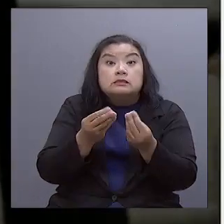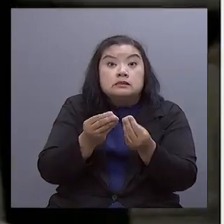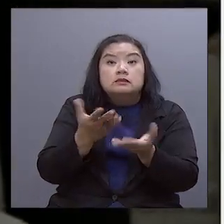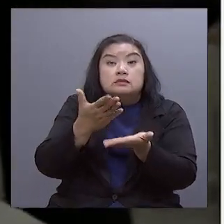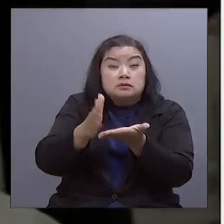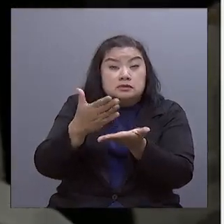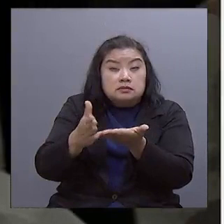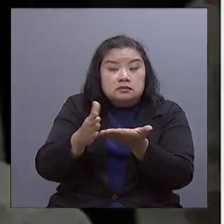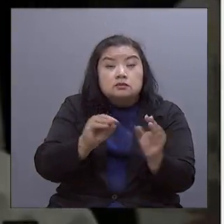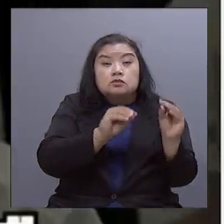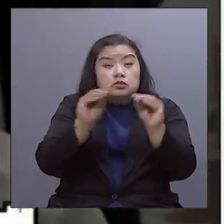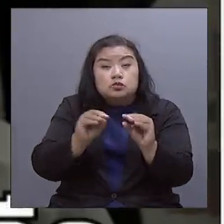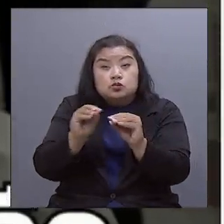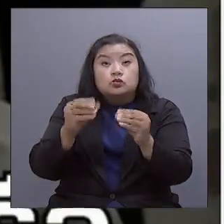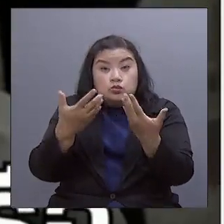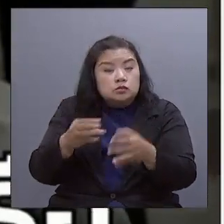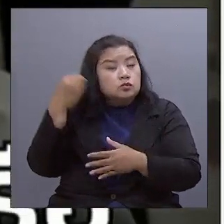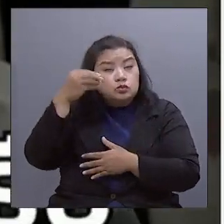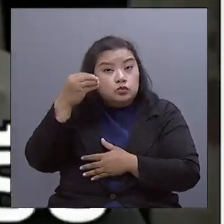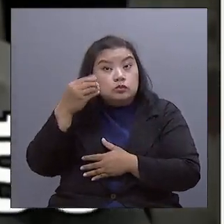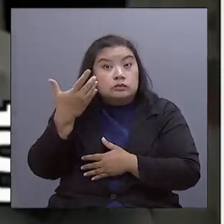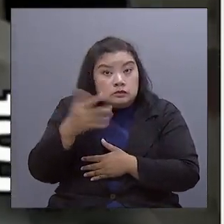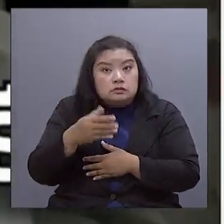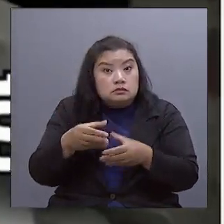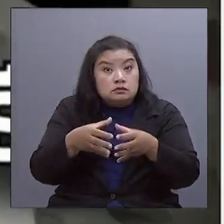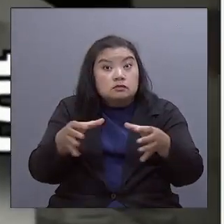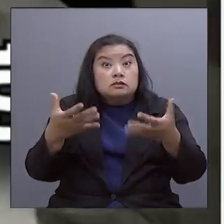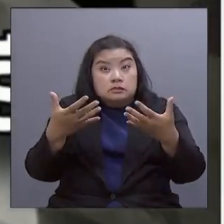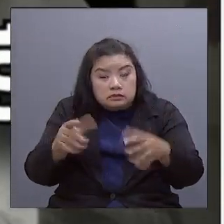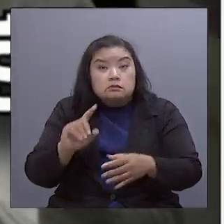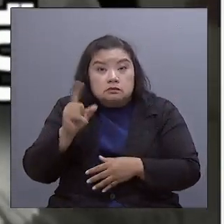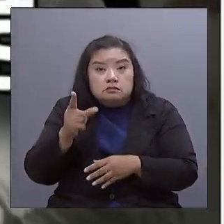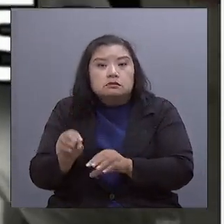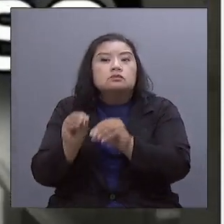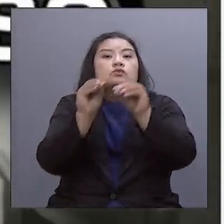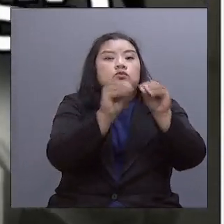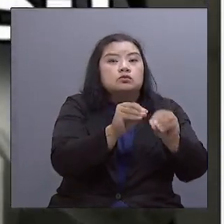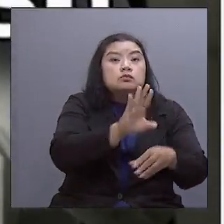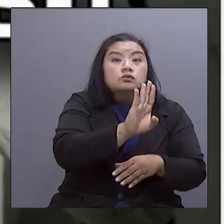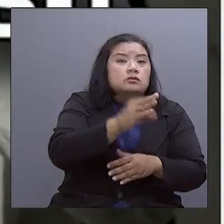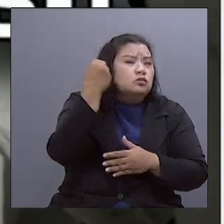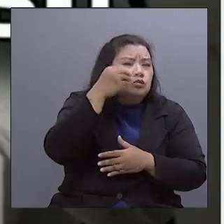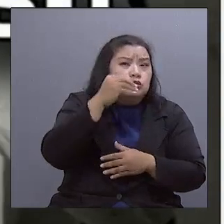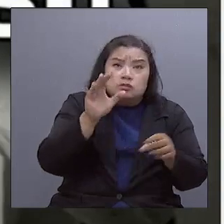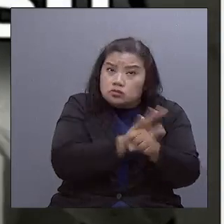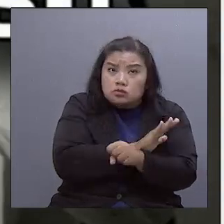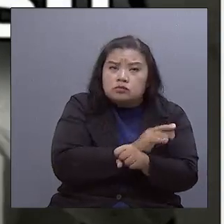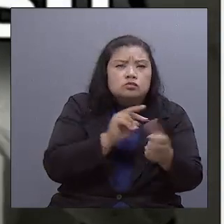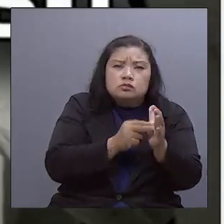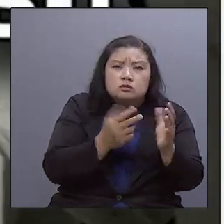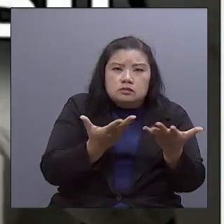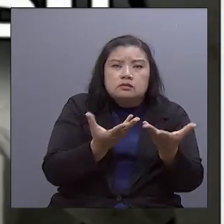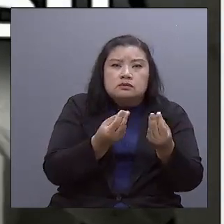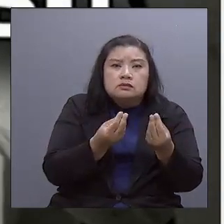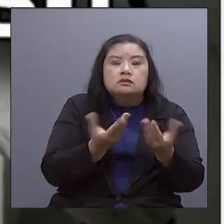ทุกวันจนครบแปลงใหญ่แล้วค่อยๆโอนให้กับบริษัทแสนสิริทุกวันจนครบคุณชูวิทย์